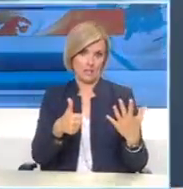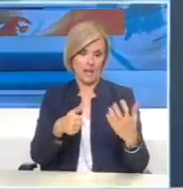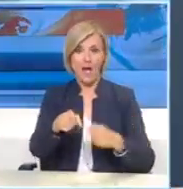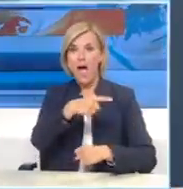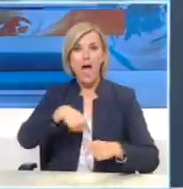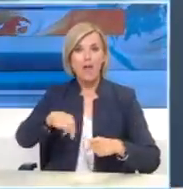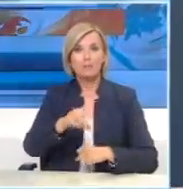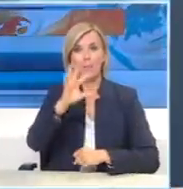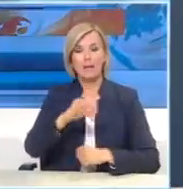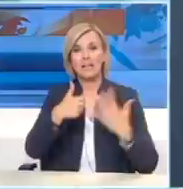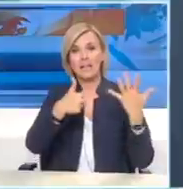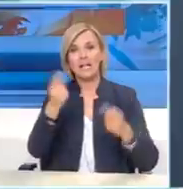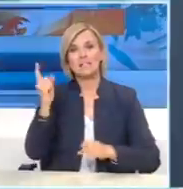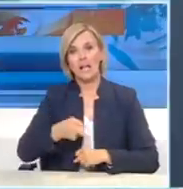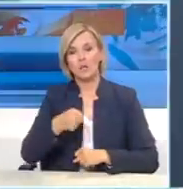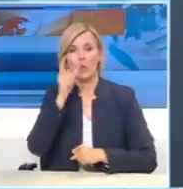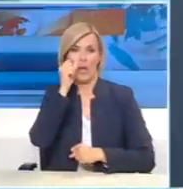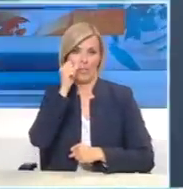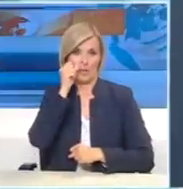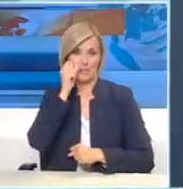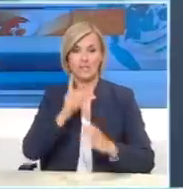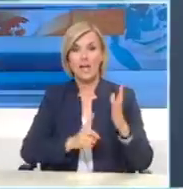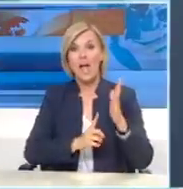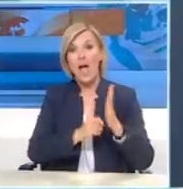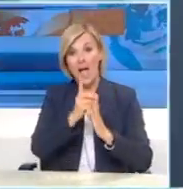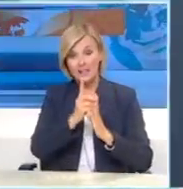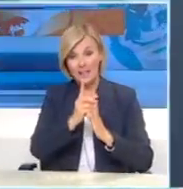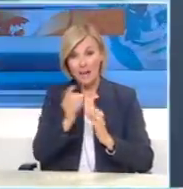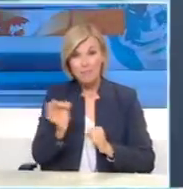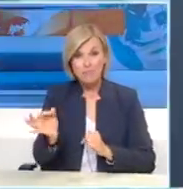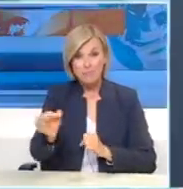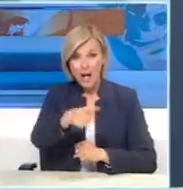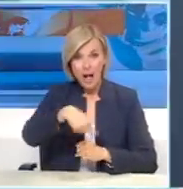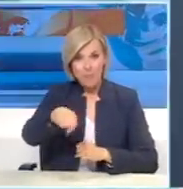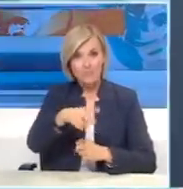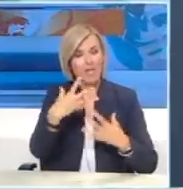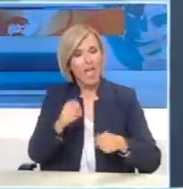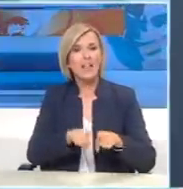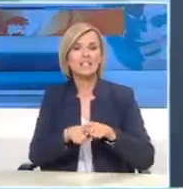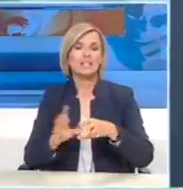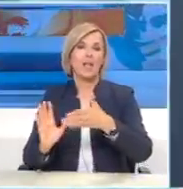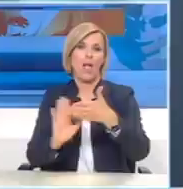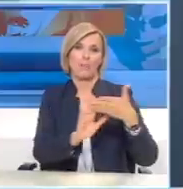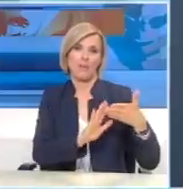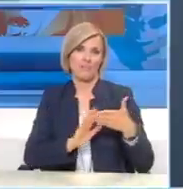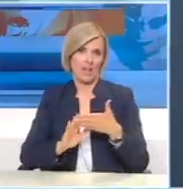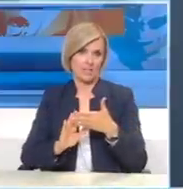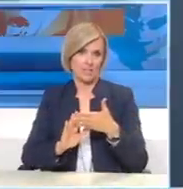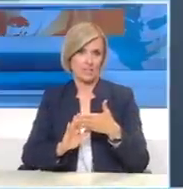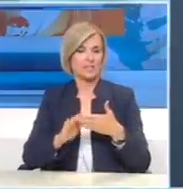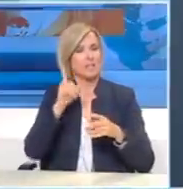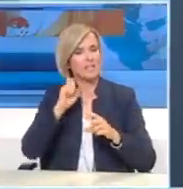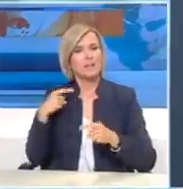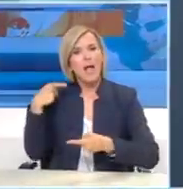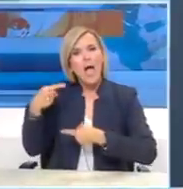οποίων το 56% αφορά άνδρες. 11 εκ των νέων κρούσματων είναι γνωστές επαφές και σχετίζονται με γνωστές